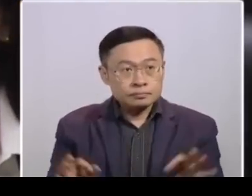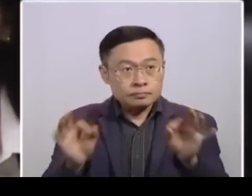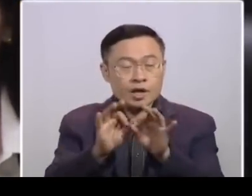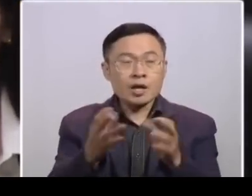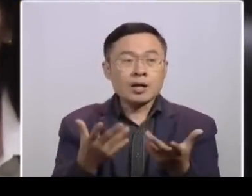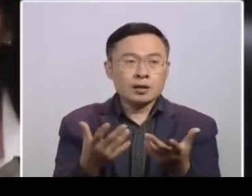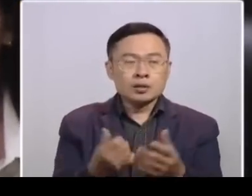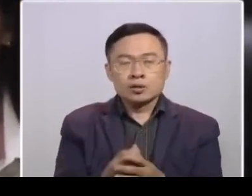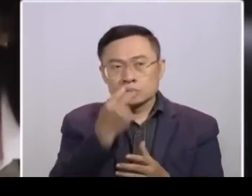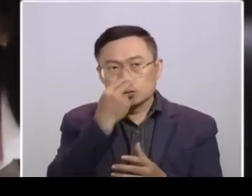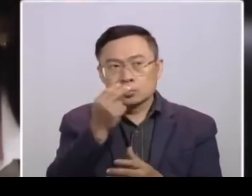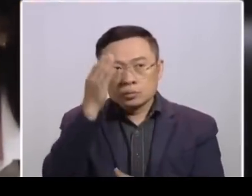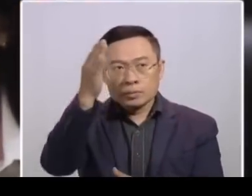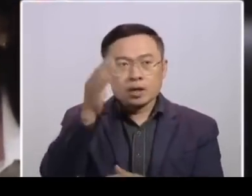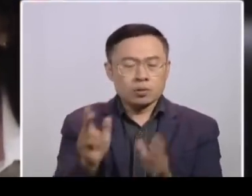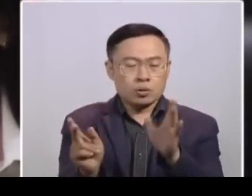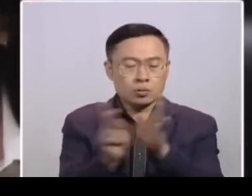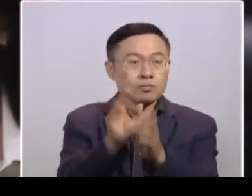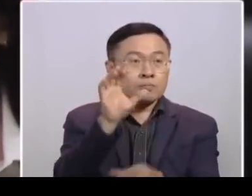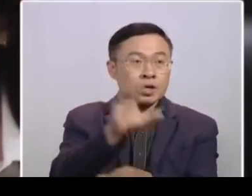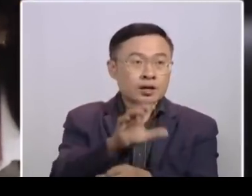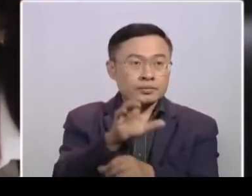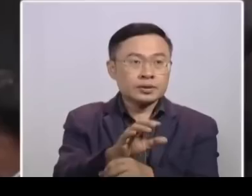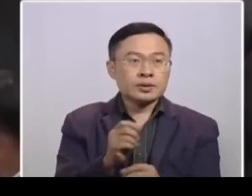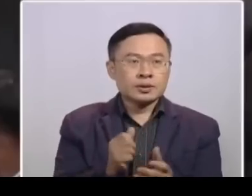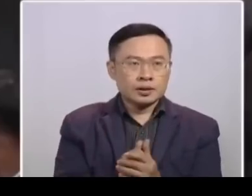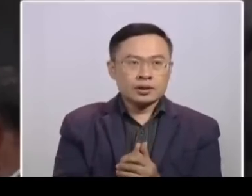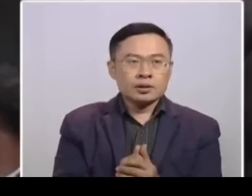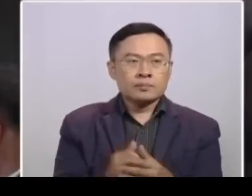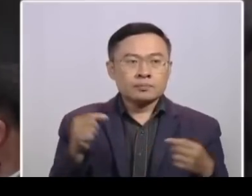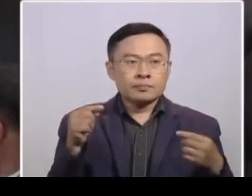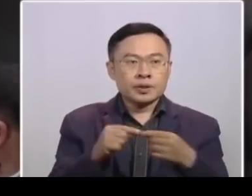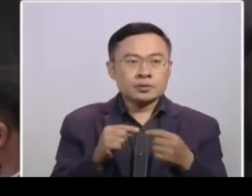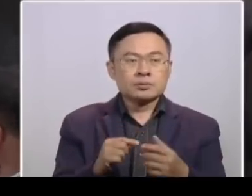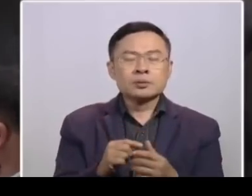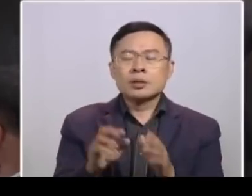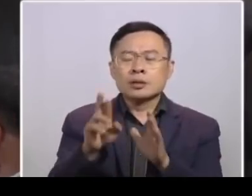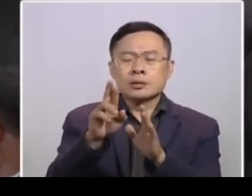าแต่ต้องเป็นไปตามบทบัญญัติของรัฐธรรมนูญครับ